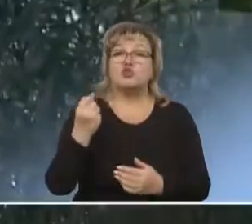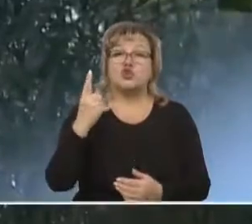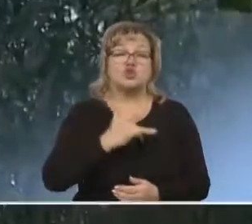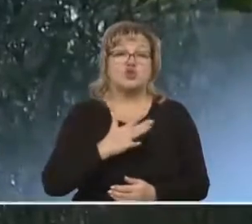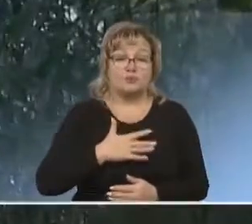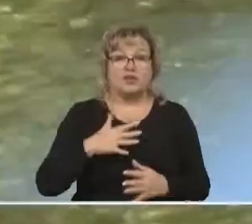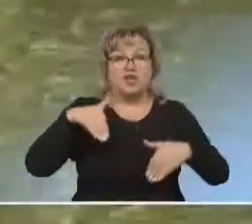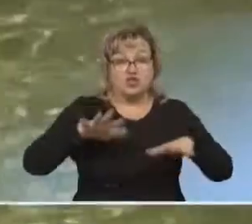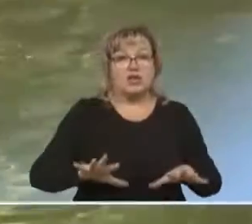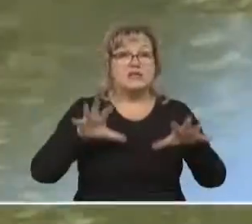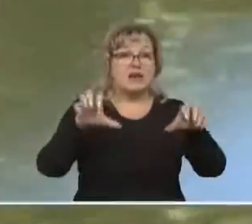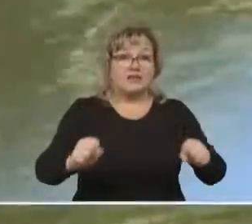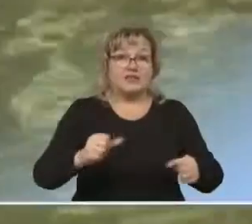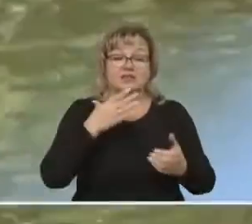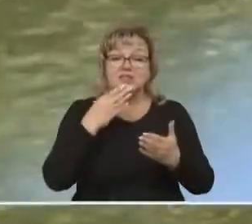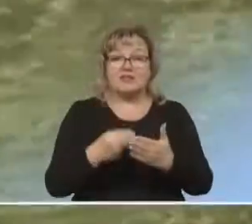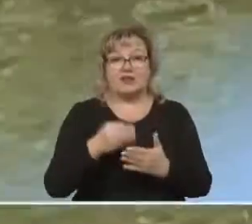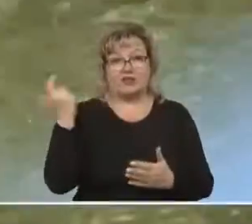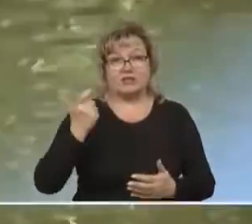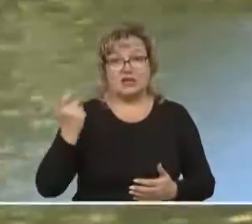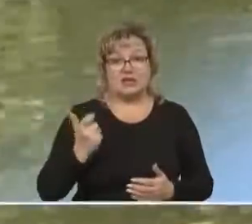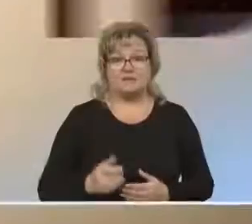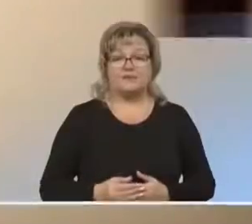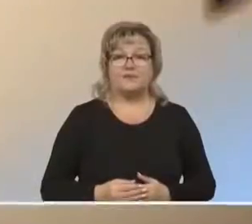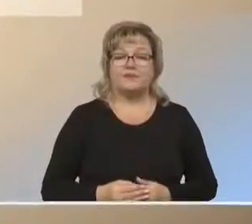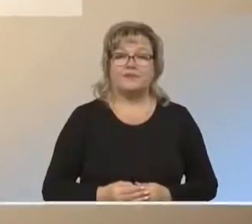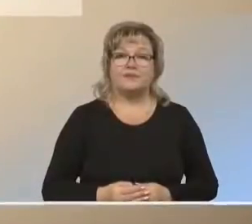решили захватить кусок берега в свое владение.